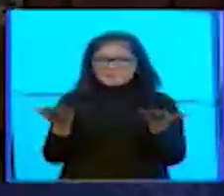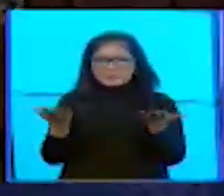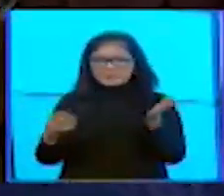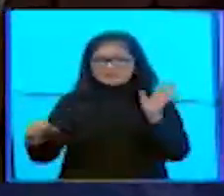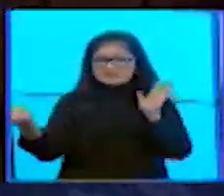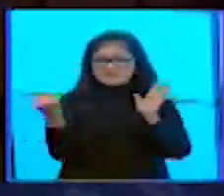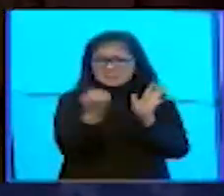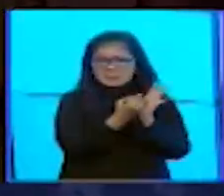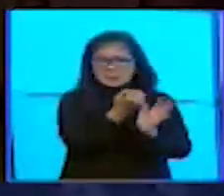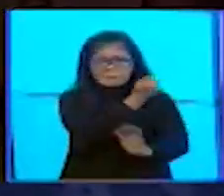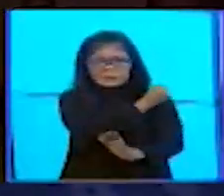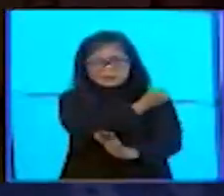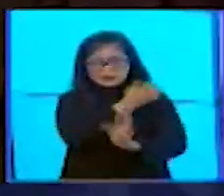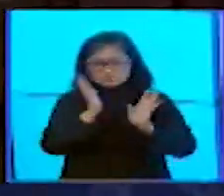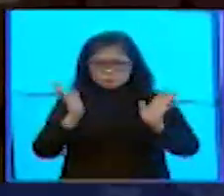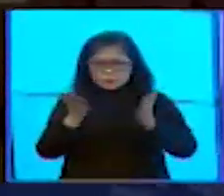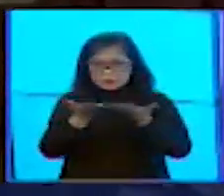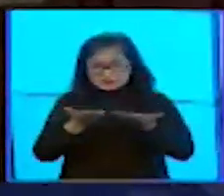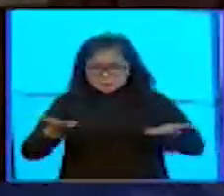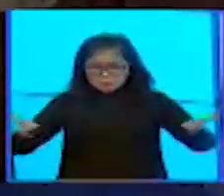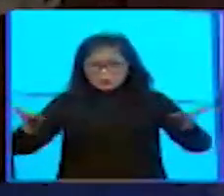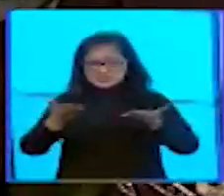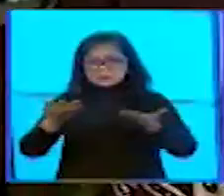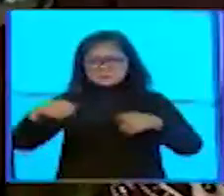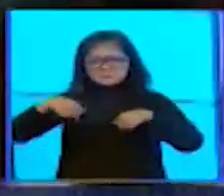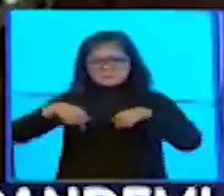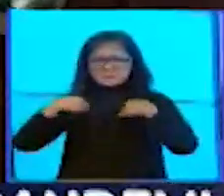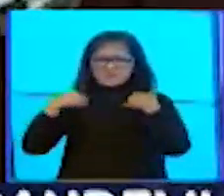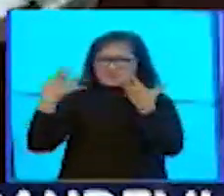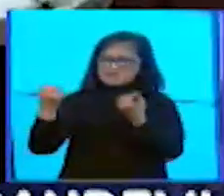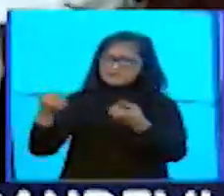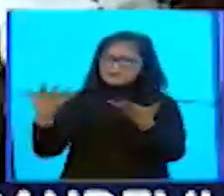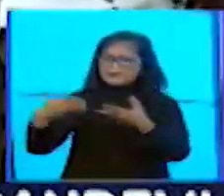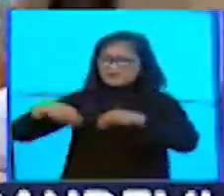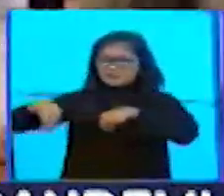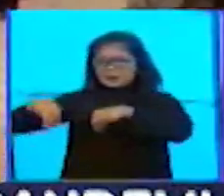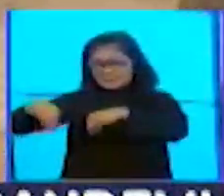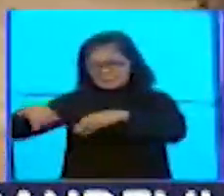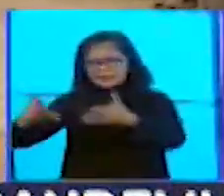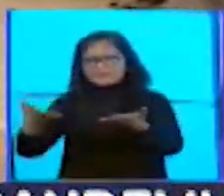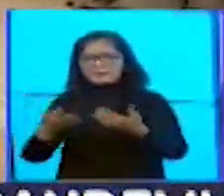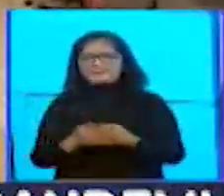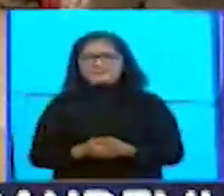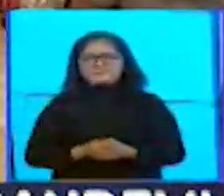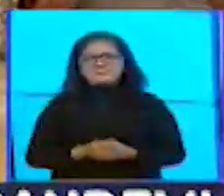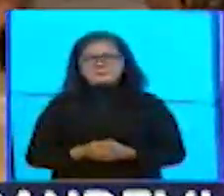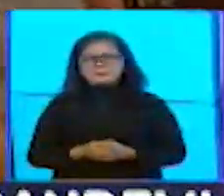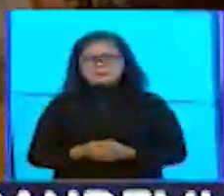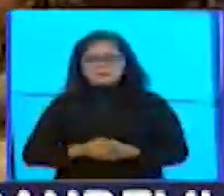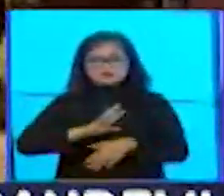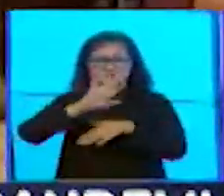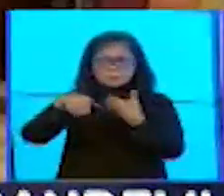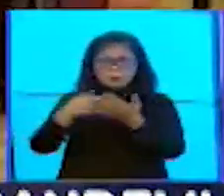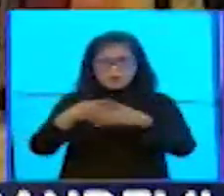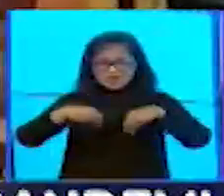dan terutama di masa-masa ke depan? Apa harapan Ibu sebagai pedagang sih? Harapannya kita pedagang ya, biar kembali semula